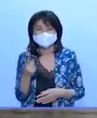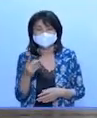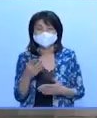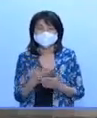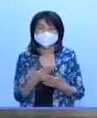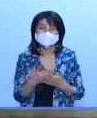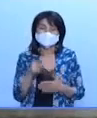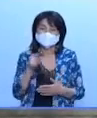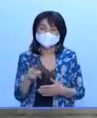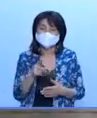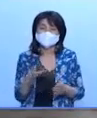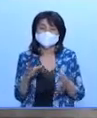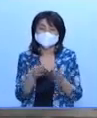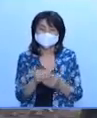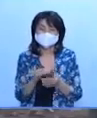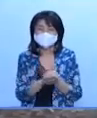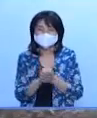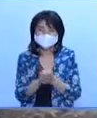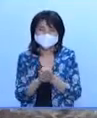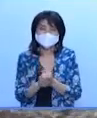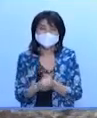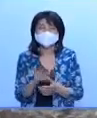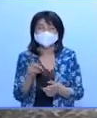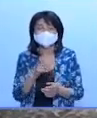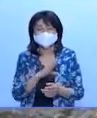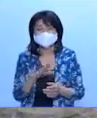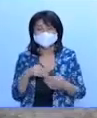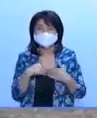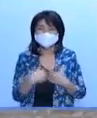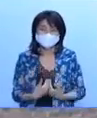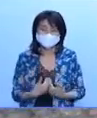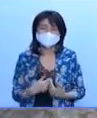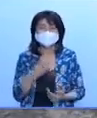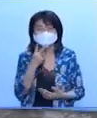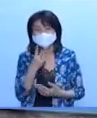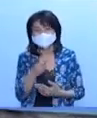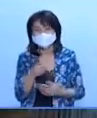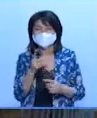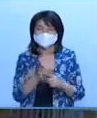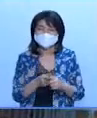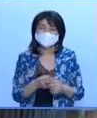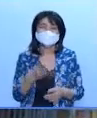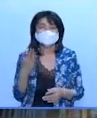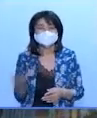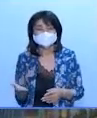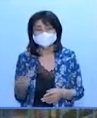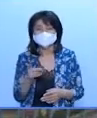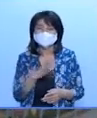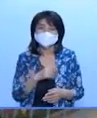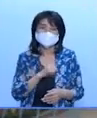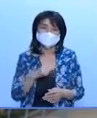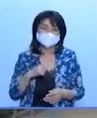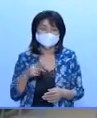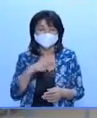что нужно быть сплоченными и в нынешних условиях не грустить, а увидеть положительную сторону для себя. Допустим, заняться